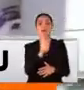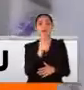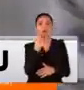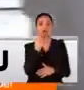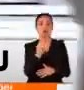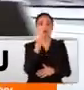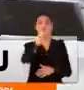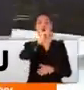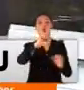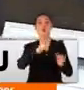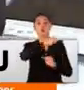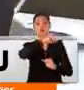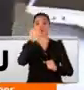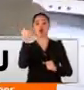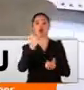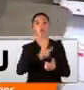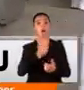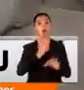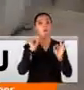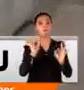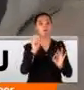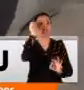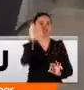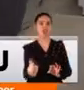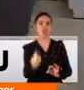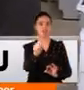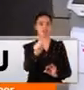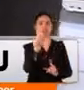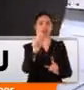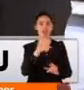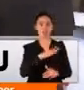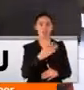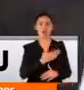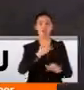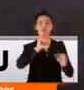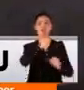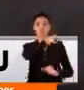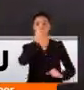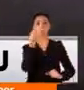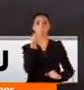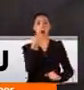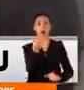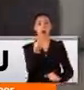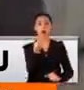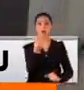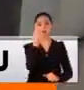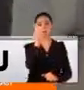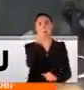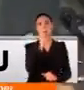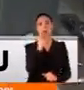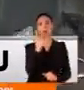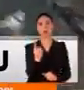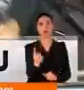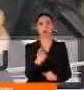geliyor. Ve buzdolabı her öğrencinin evinde yine bulunması gerekenlerden. İşte bu buzdolabının fiyatı da yine 1500